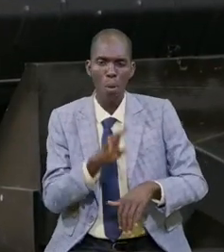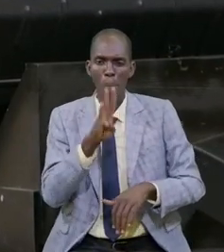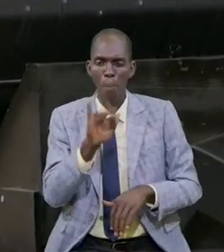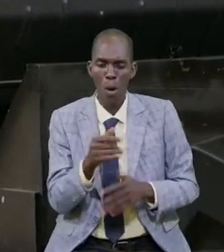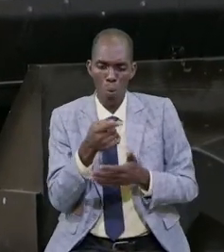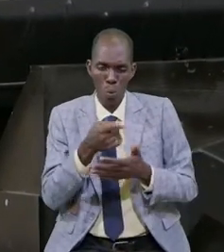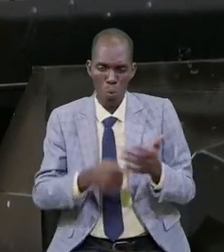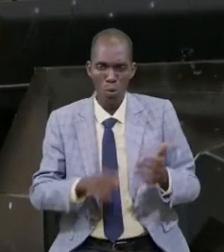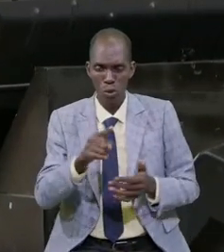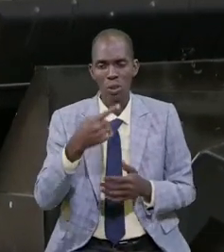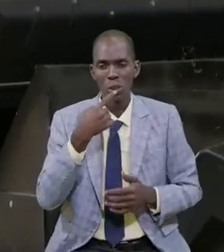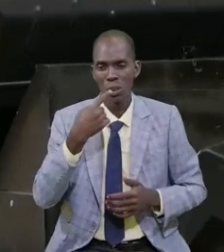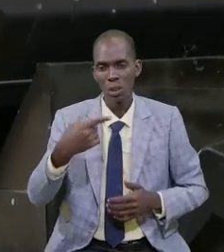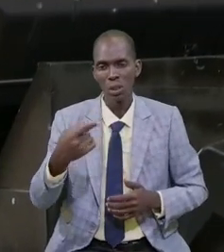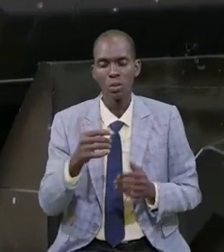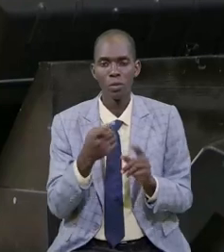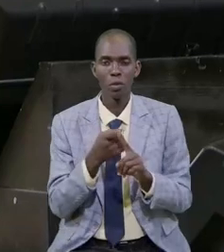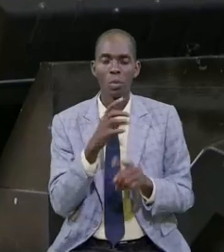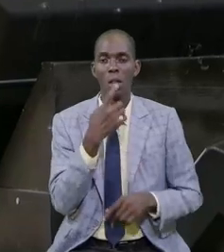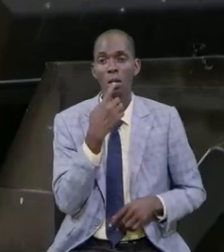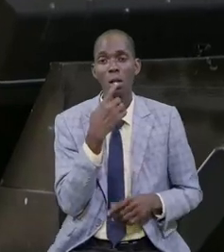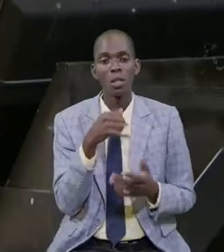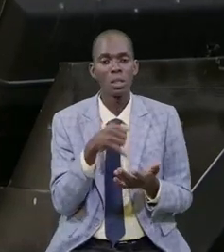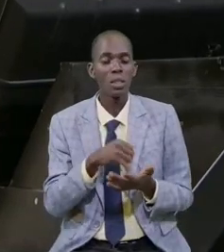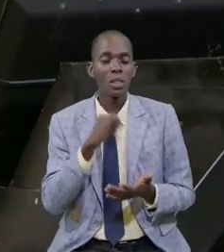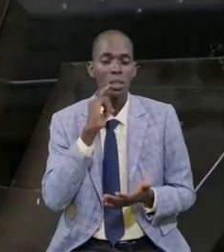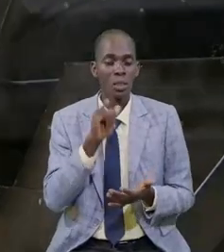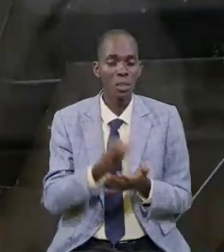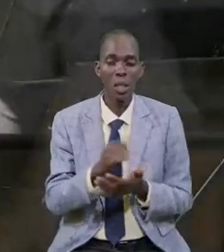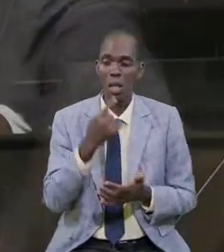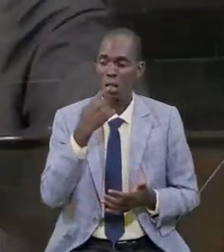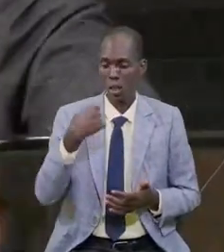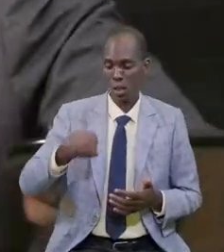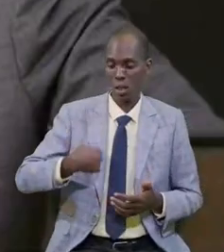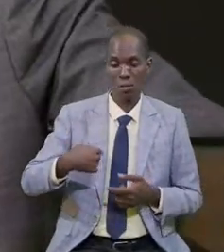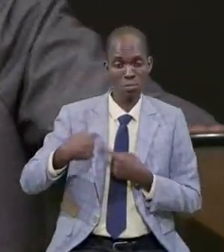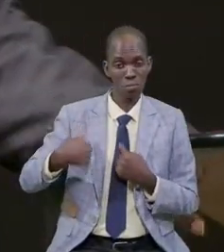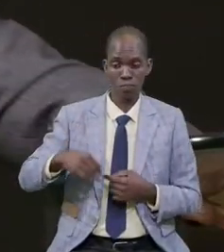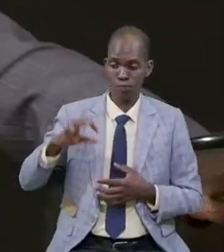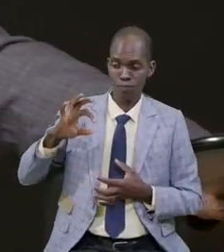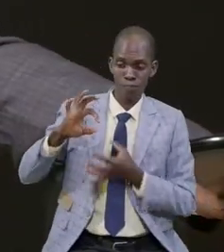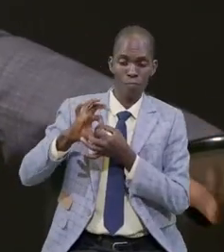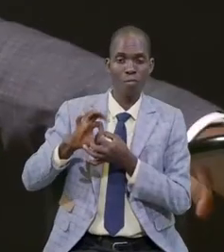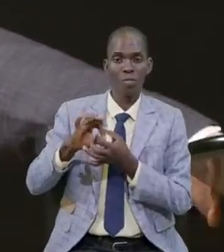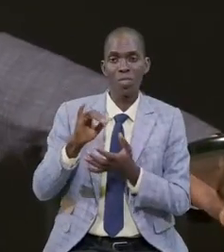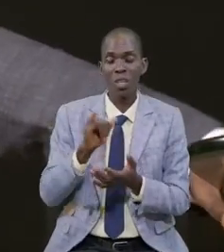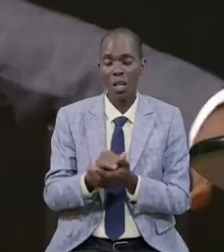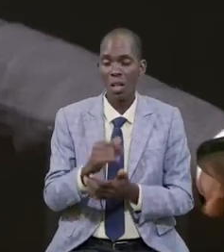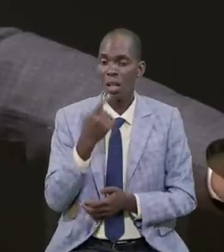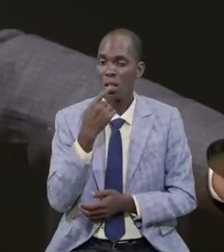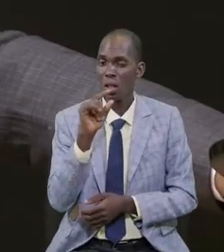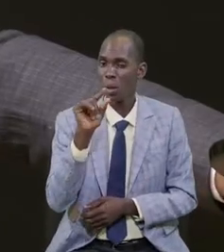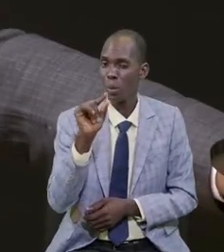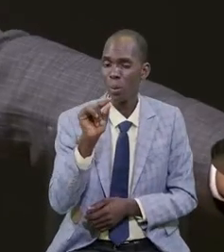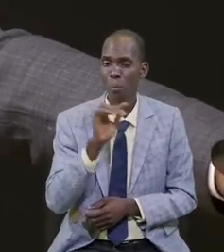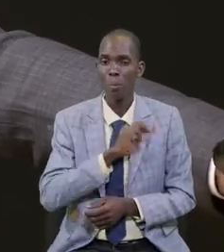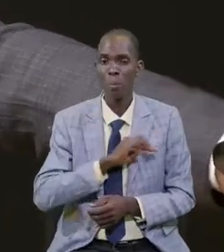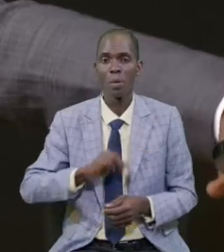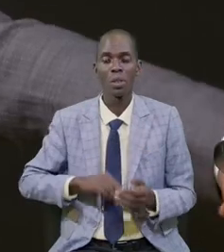ce qui sort de ta langue. C'est ce contact, le petit membre